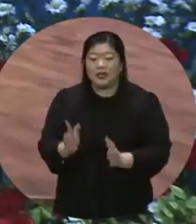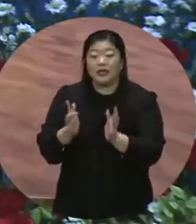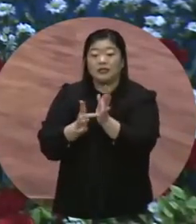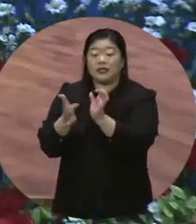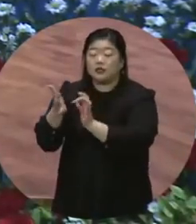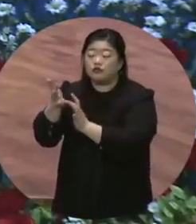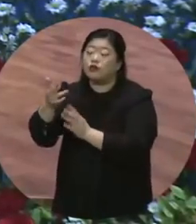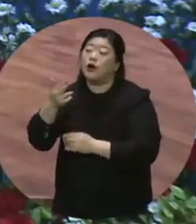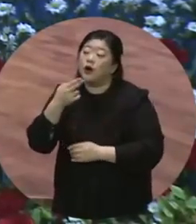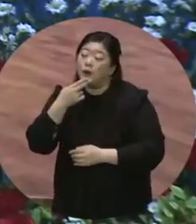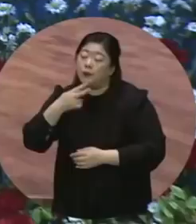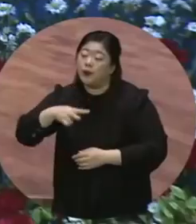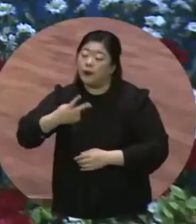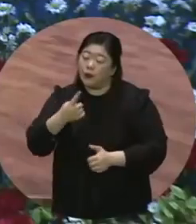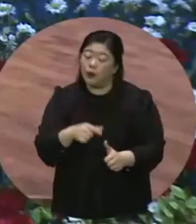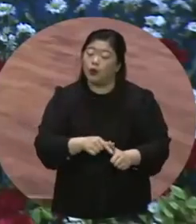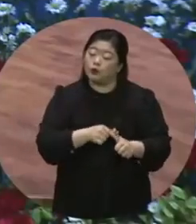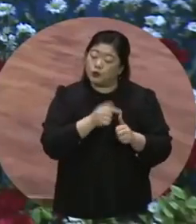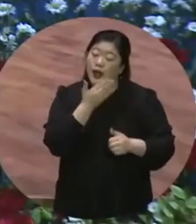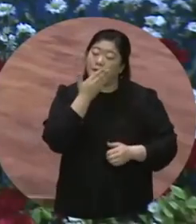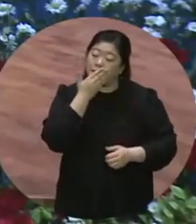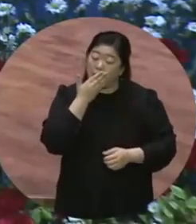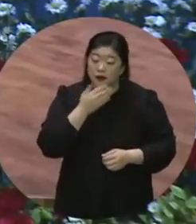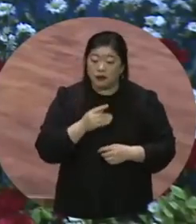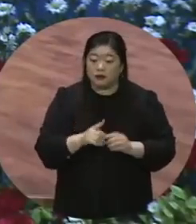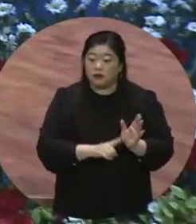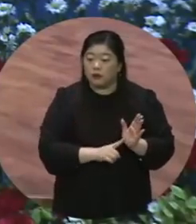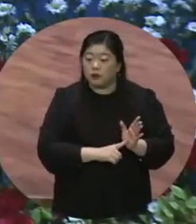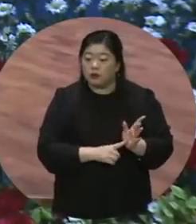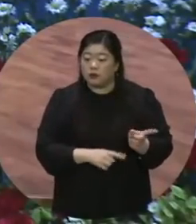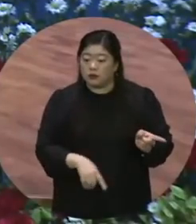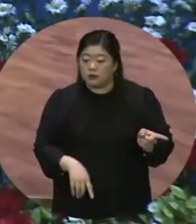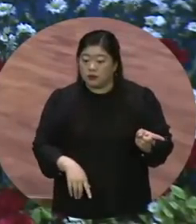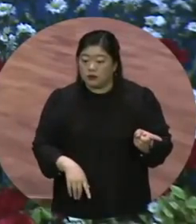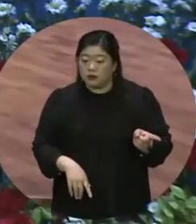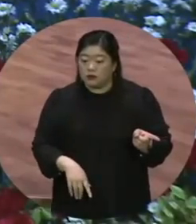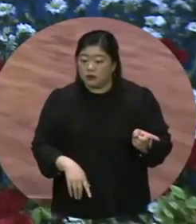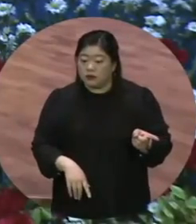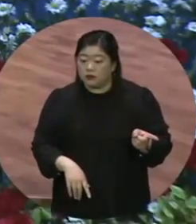하나님의 구원을 받는다라고 믿어요. 예수 없이도.